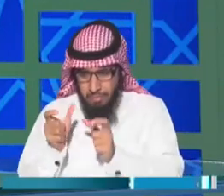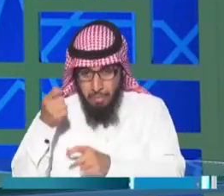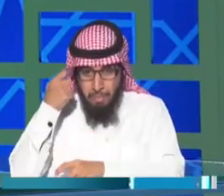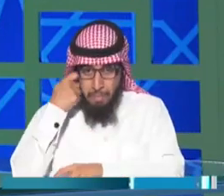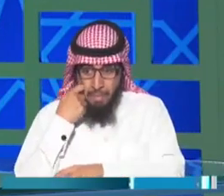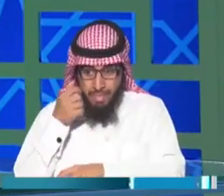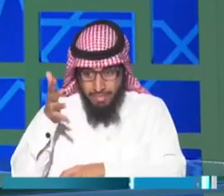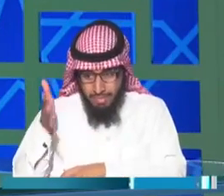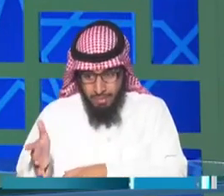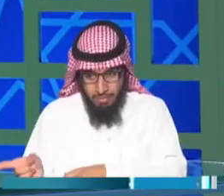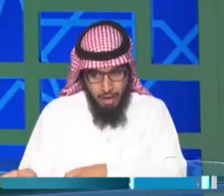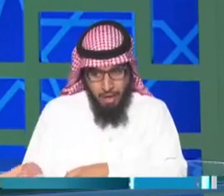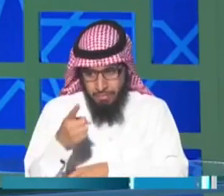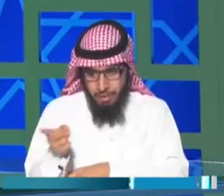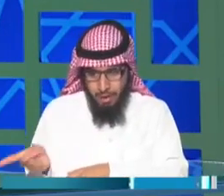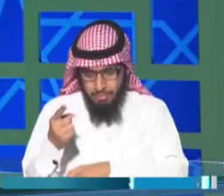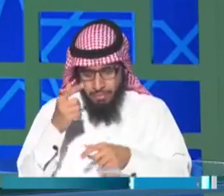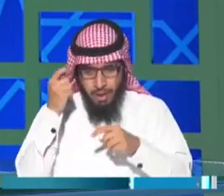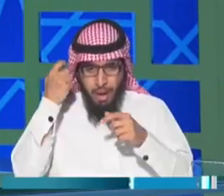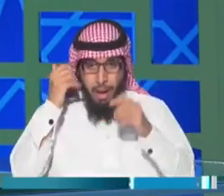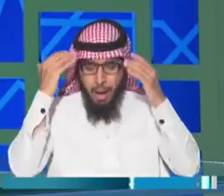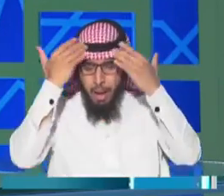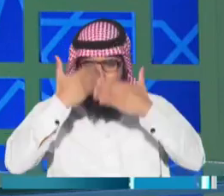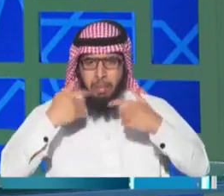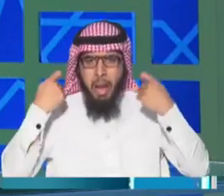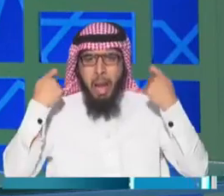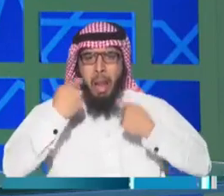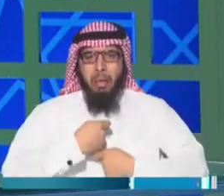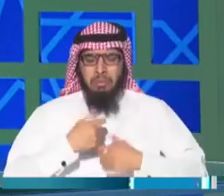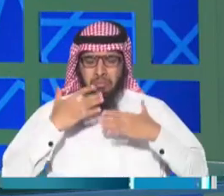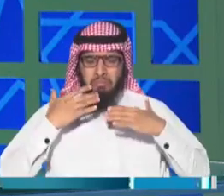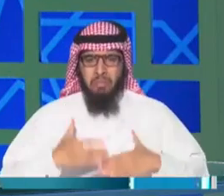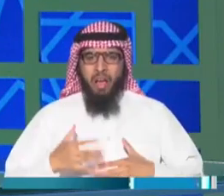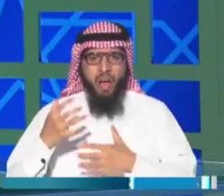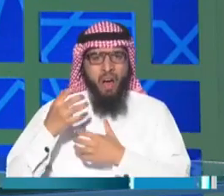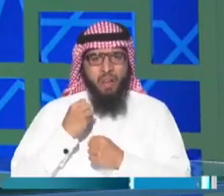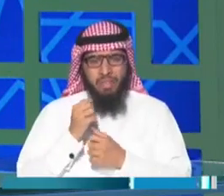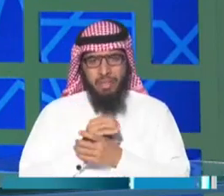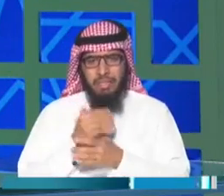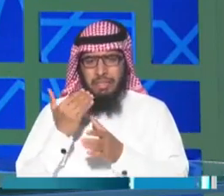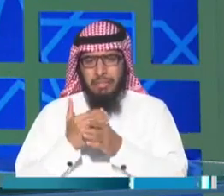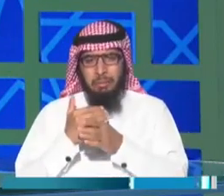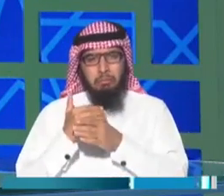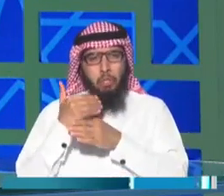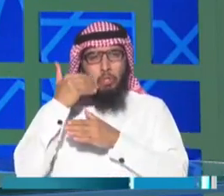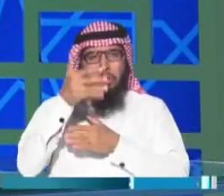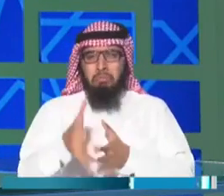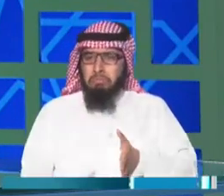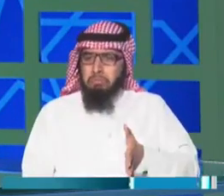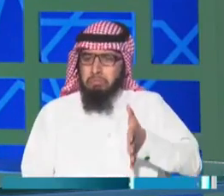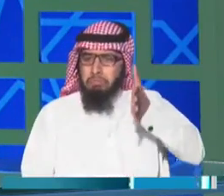وتوجيهه الى الاحتشام منذ الصغر حتى يكون ذلك خلقا من